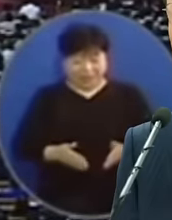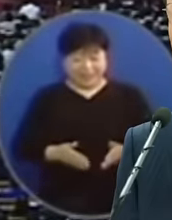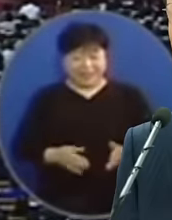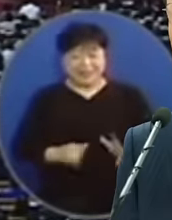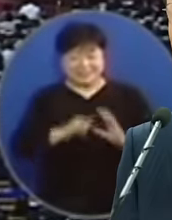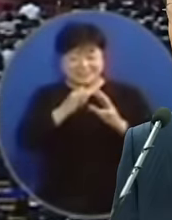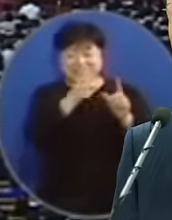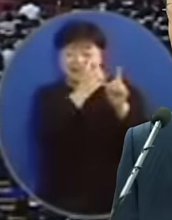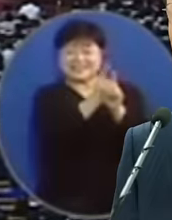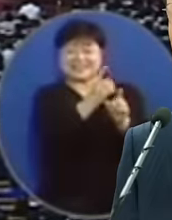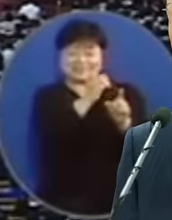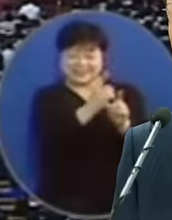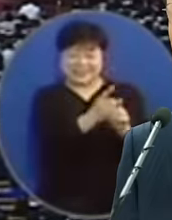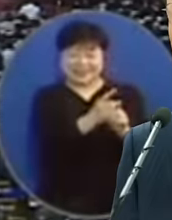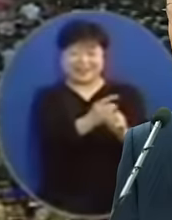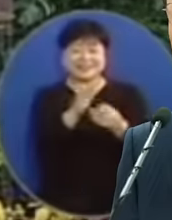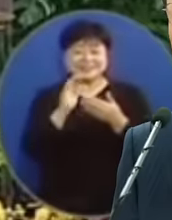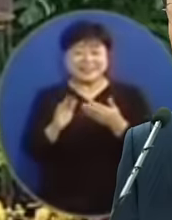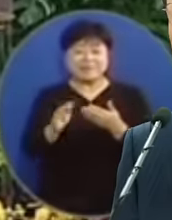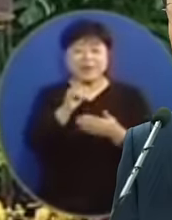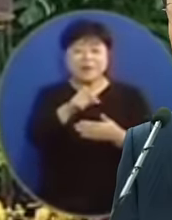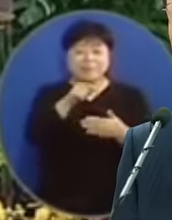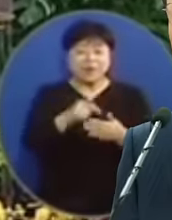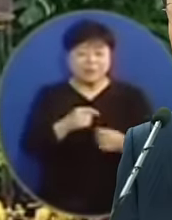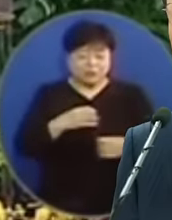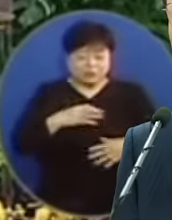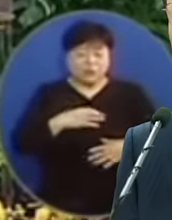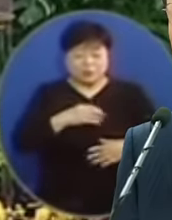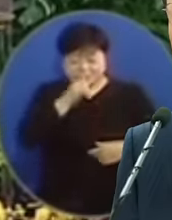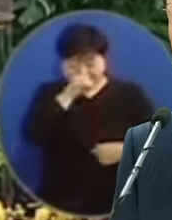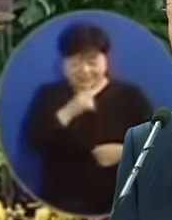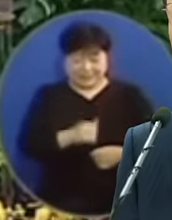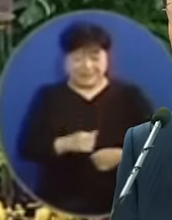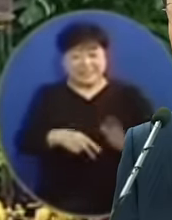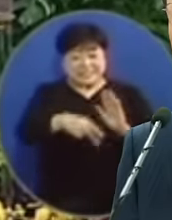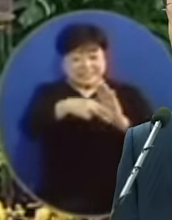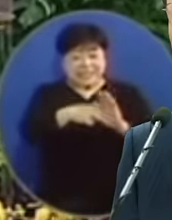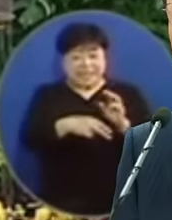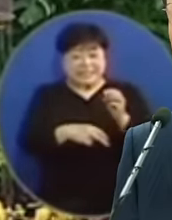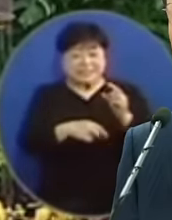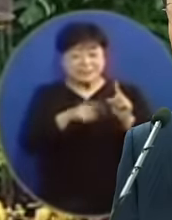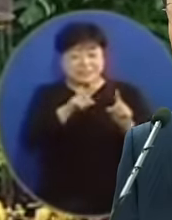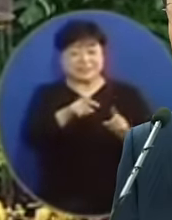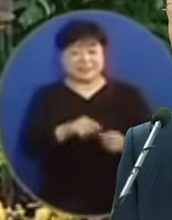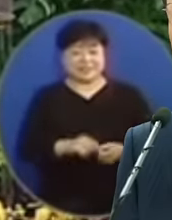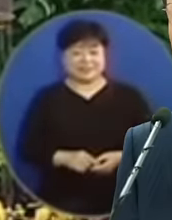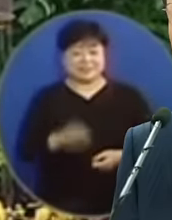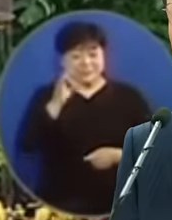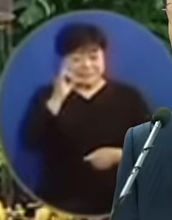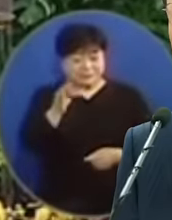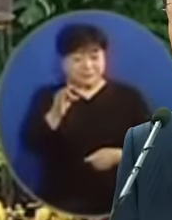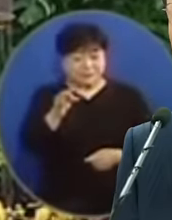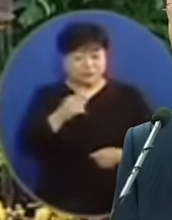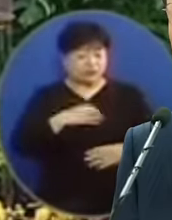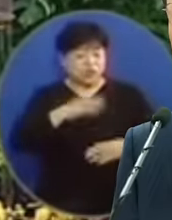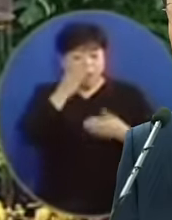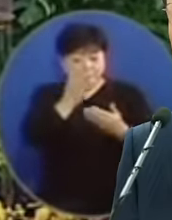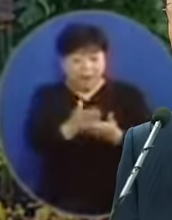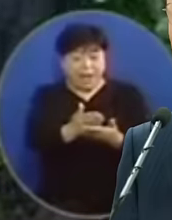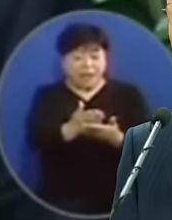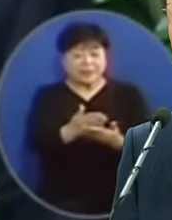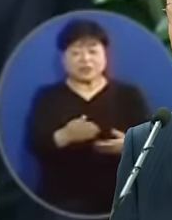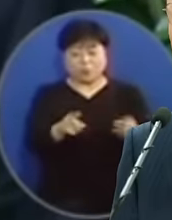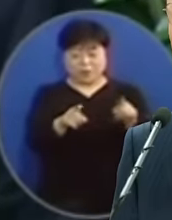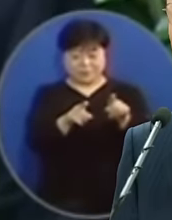세상에 이기는 것입니다. 그 다음 마음에 두려움이 있을 때 이사야 41장 10절로 11절이 얼마나 좋습니까? 두려워 말라 내가